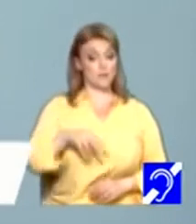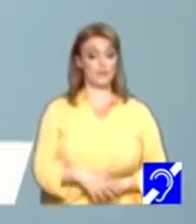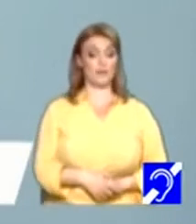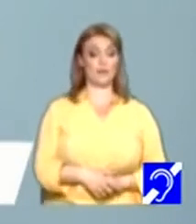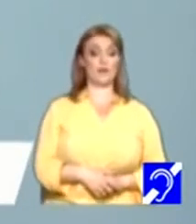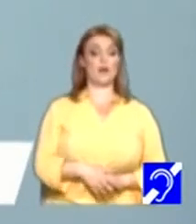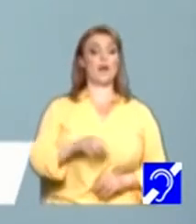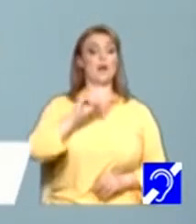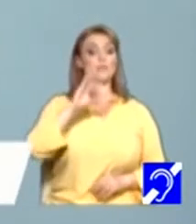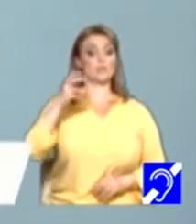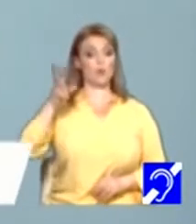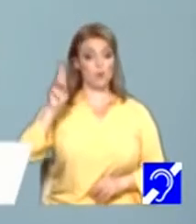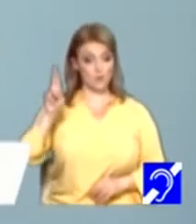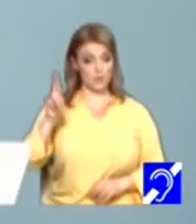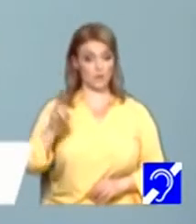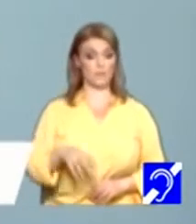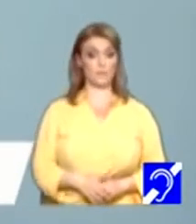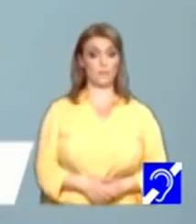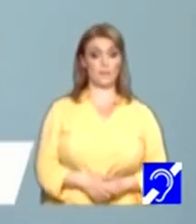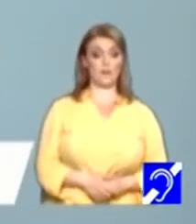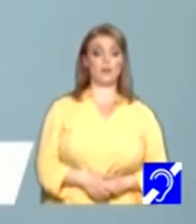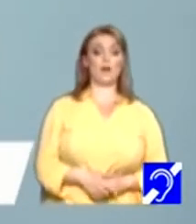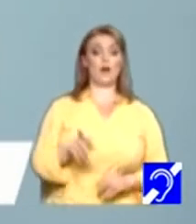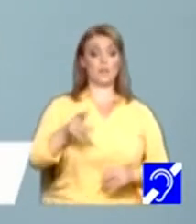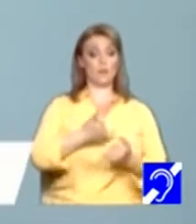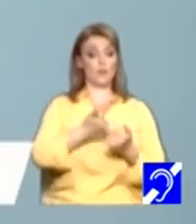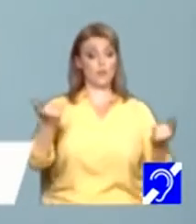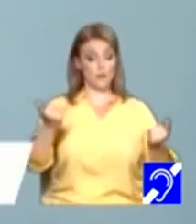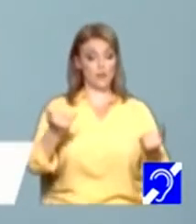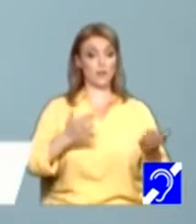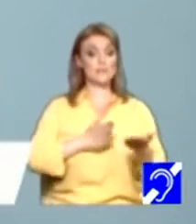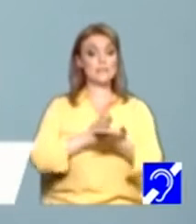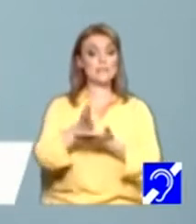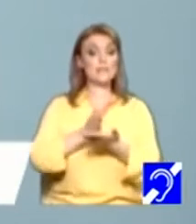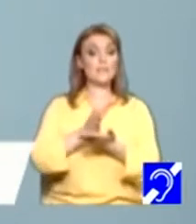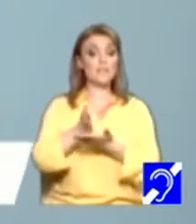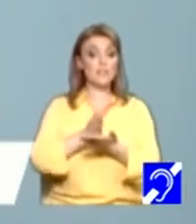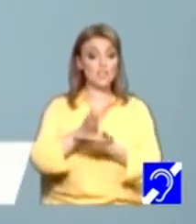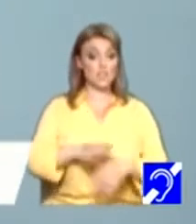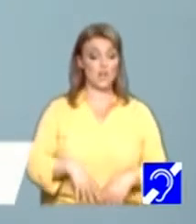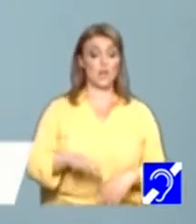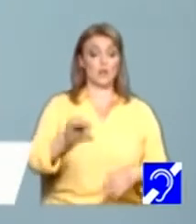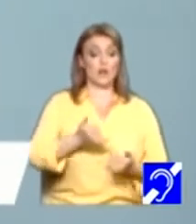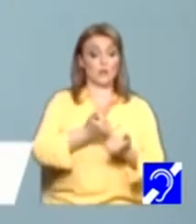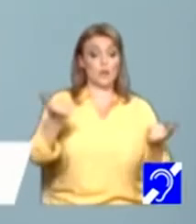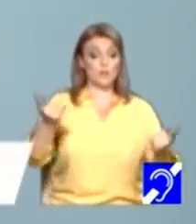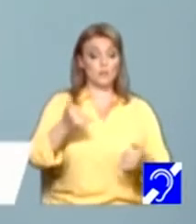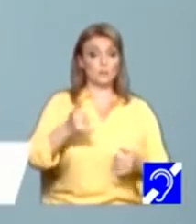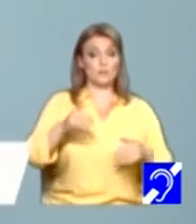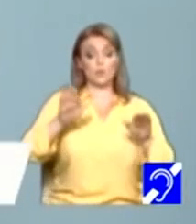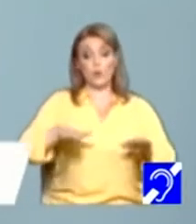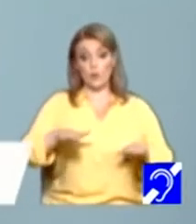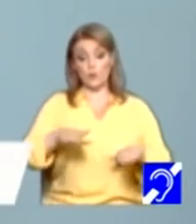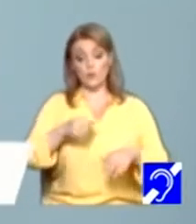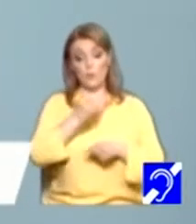s-au reorientat economia sa spre economie de servicii și a garantat milioane de locuri de muncă. Oamenii